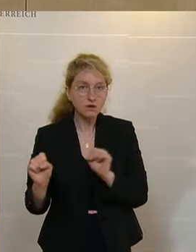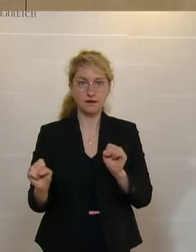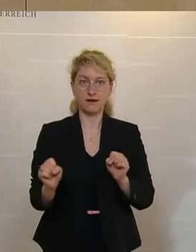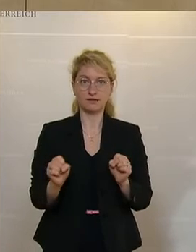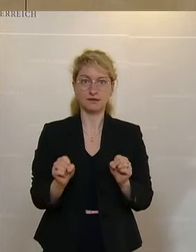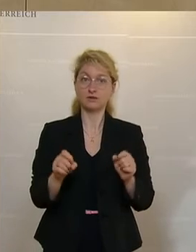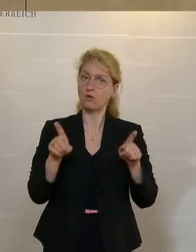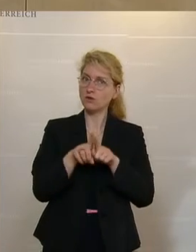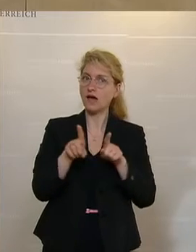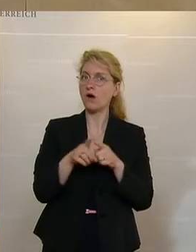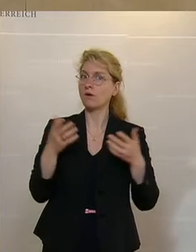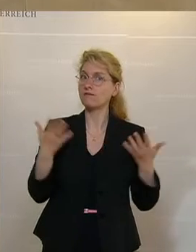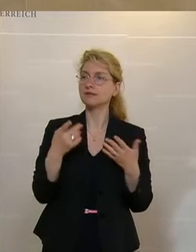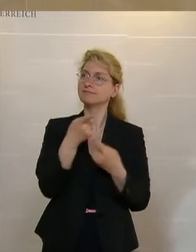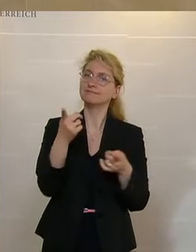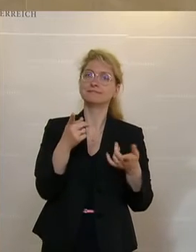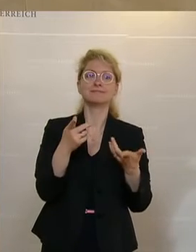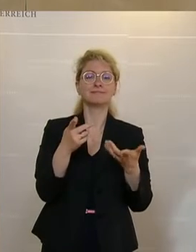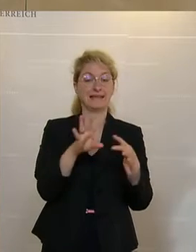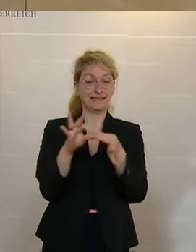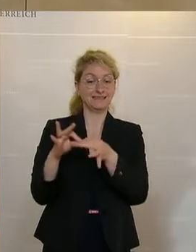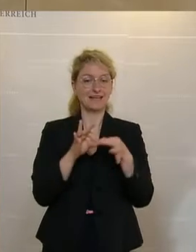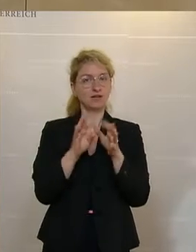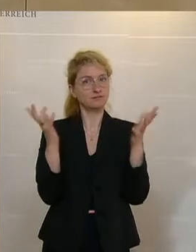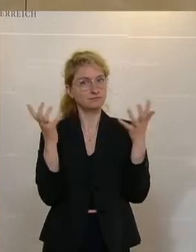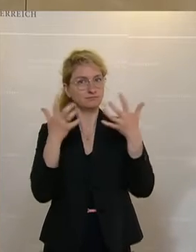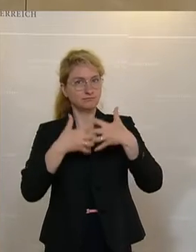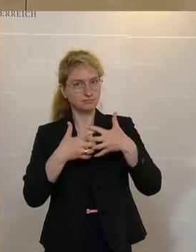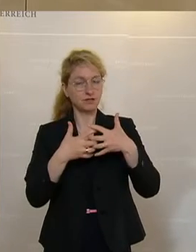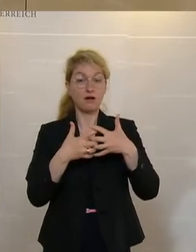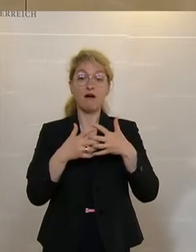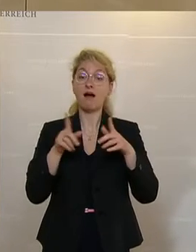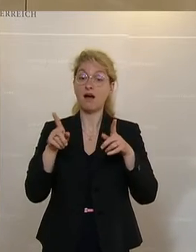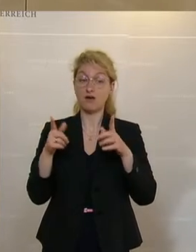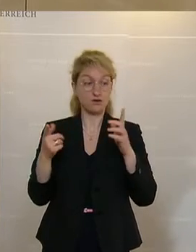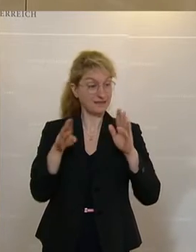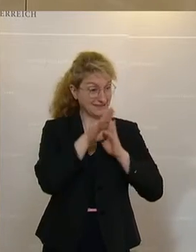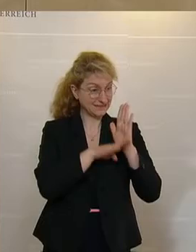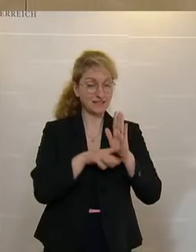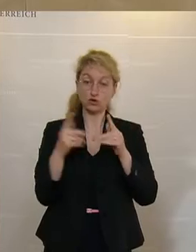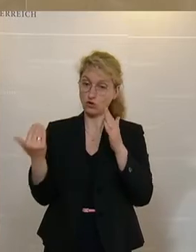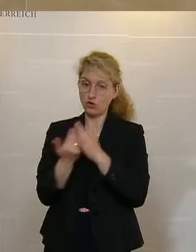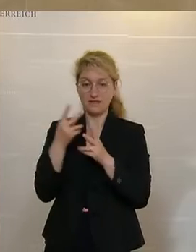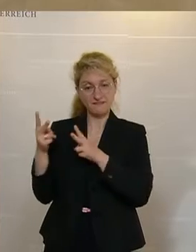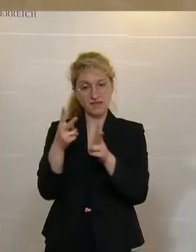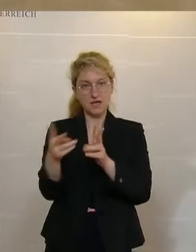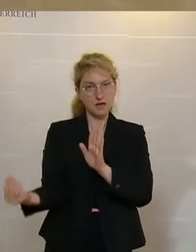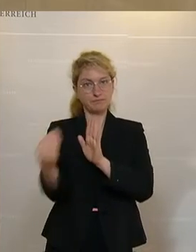letztendlich der gesellschaftlichen Vereinbarung, neue Wege auch gesetzlich zu verankern.